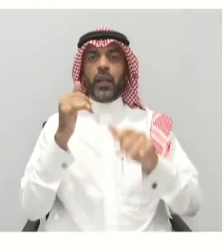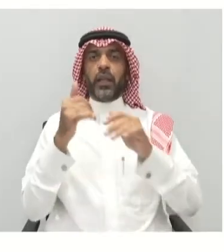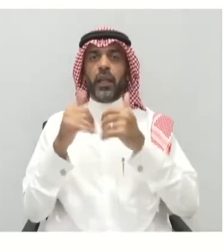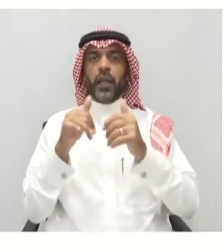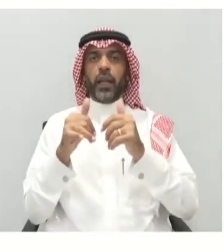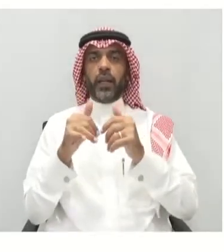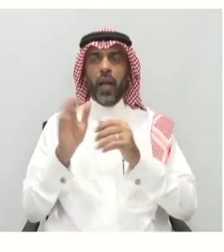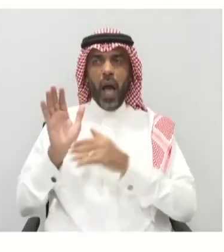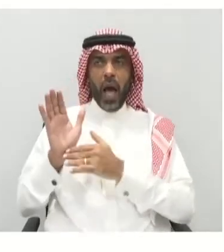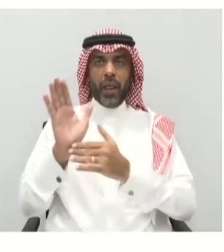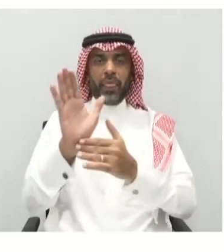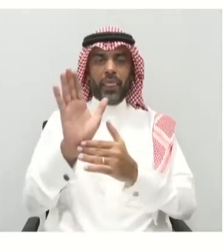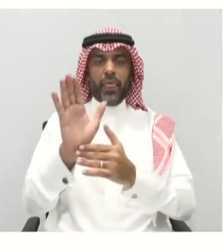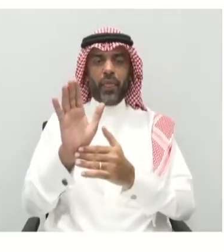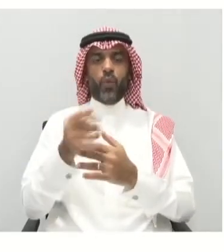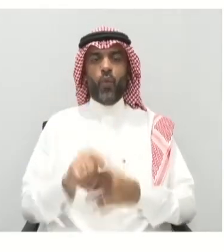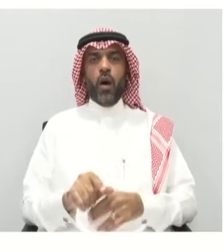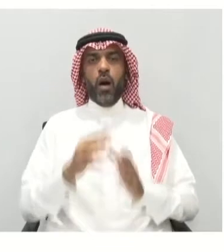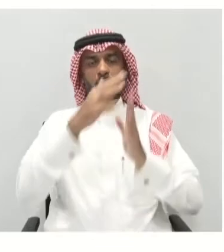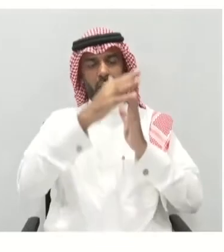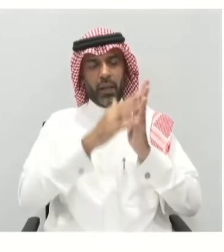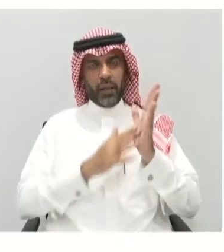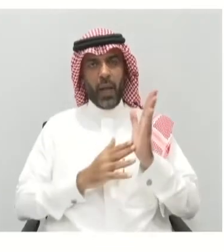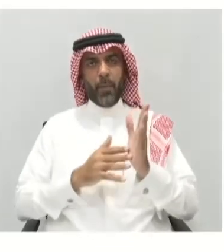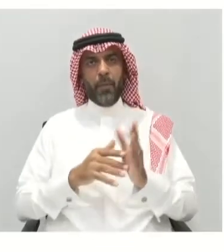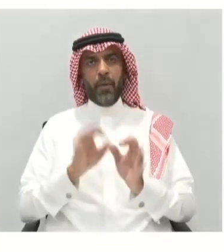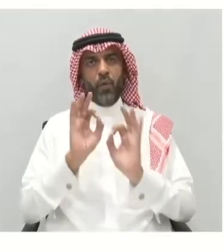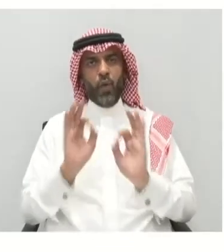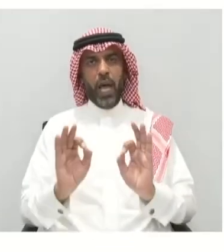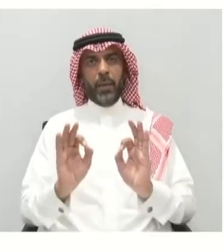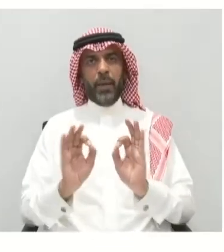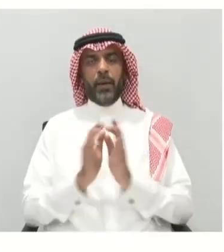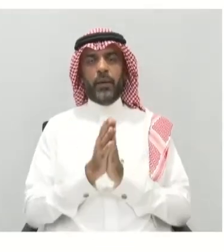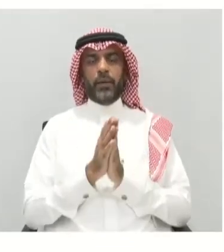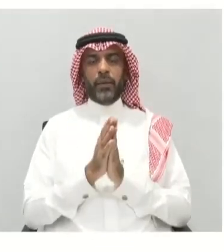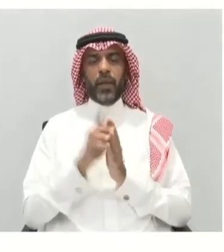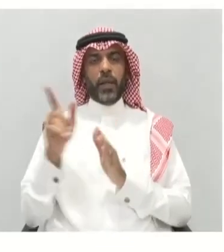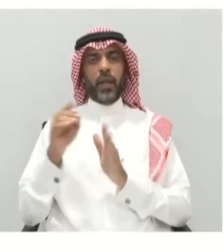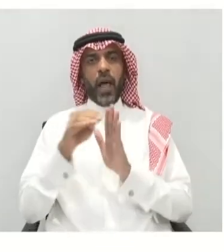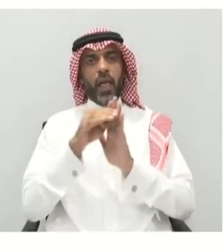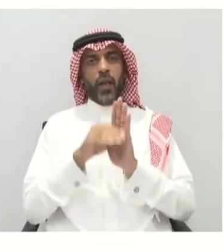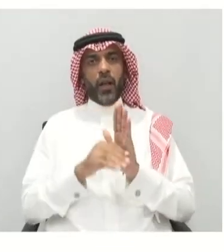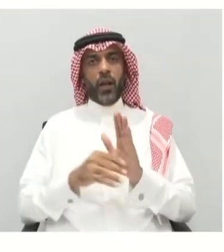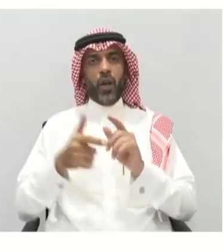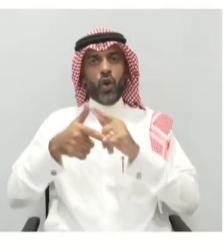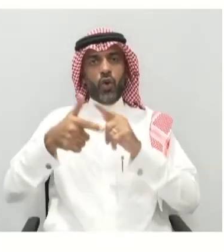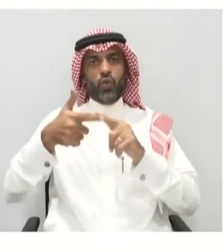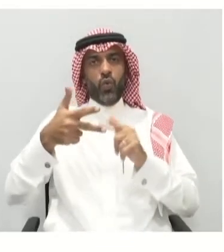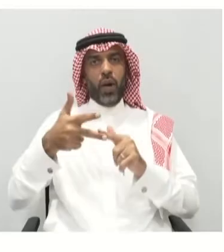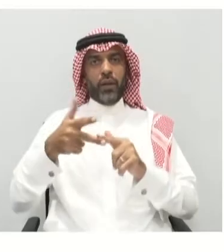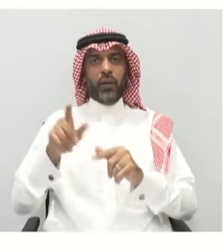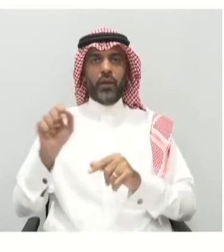وتقنيات الخطاب الملائمه اذا هذه هي خطوات بناء العمليه الحجاجيه ثلاث خطوات